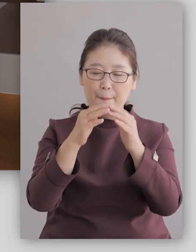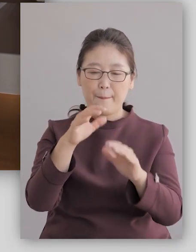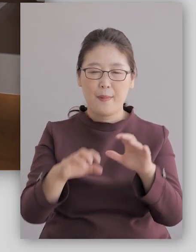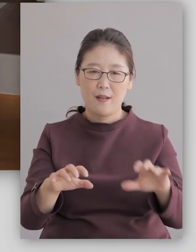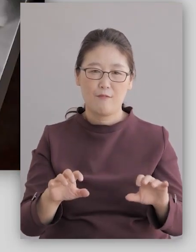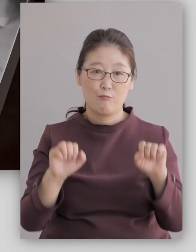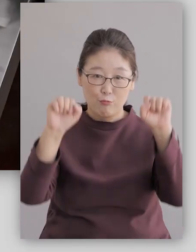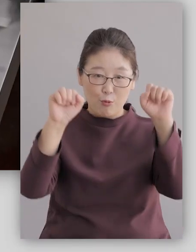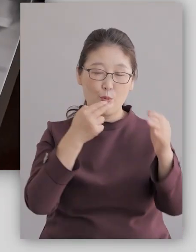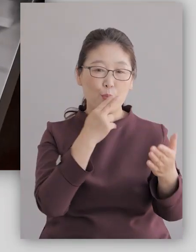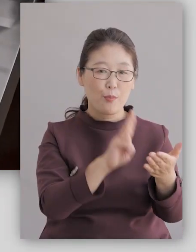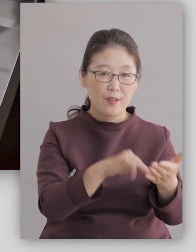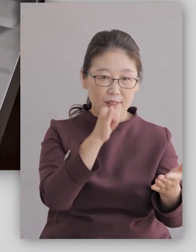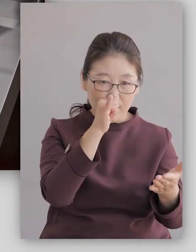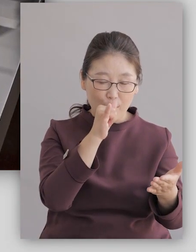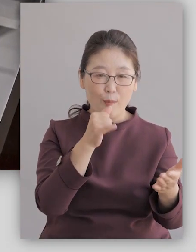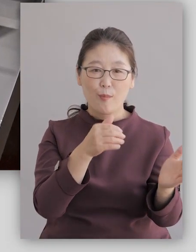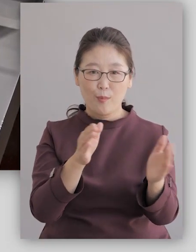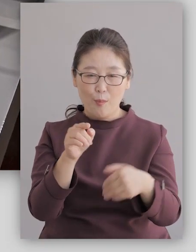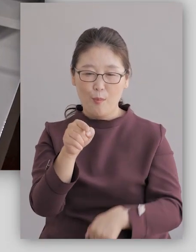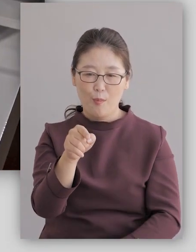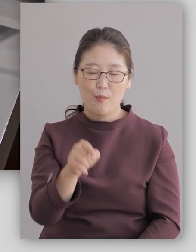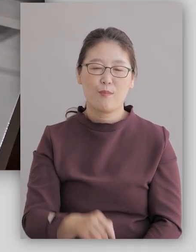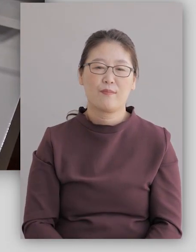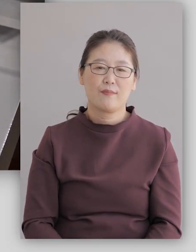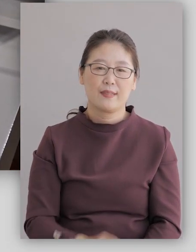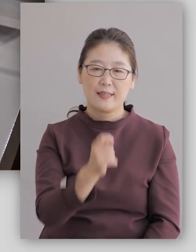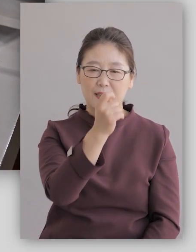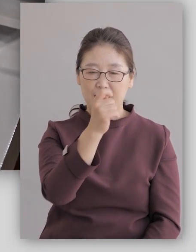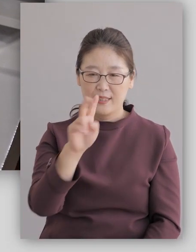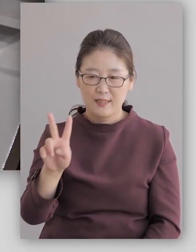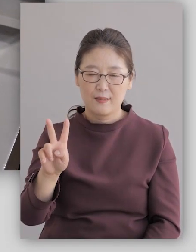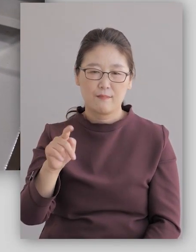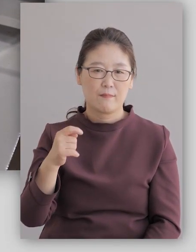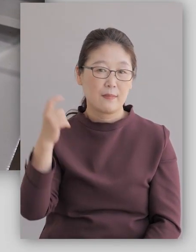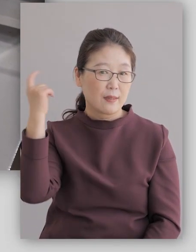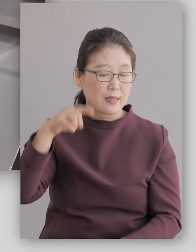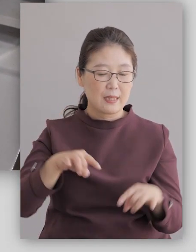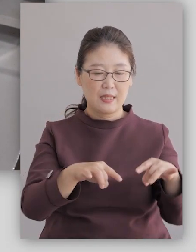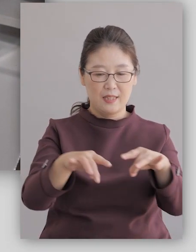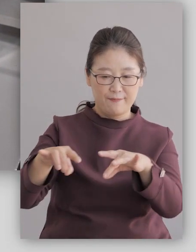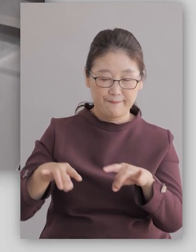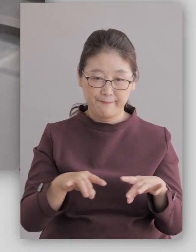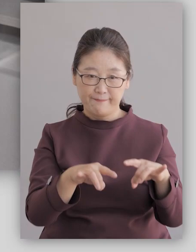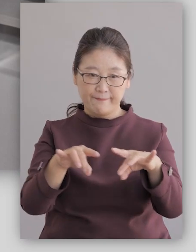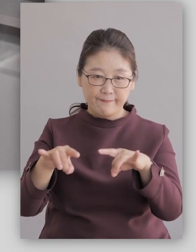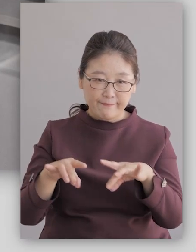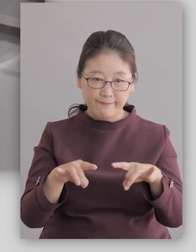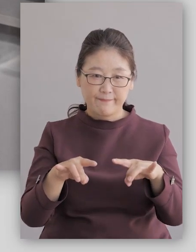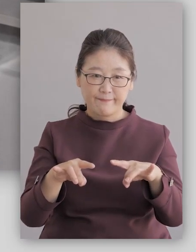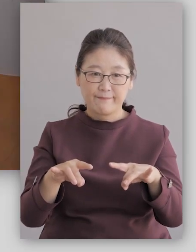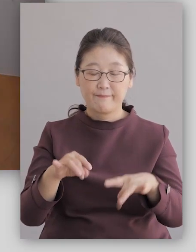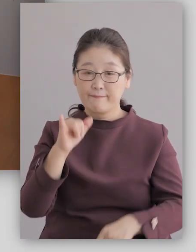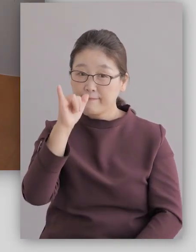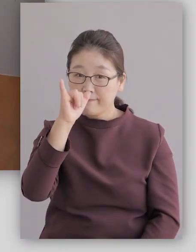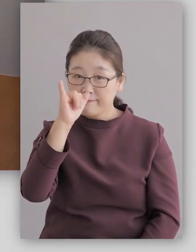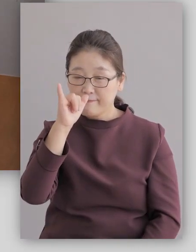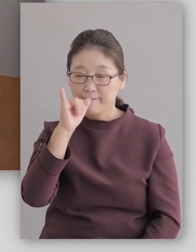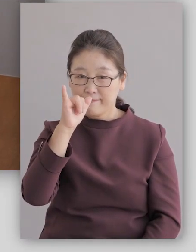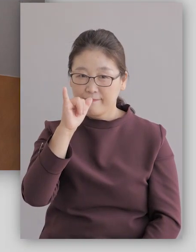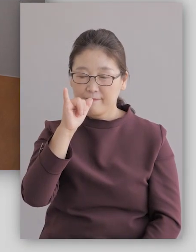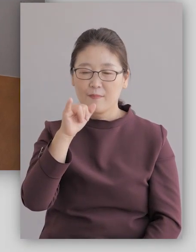발급이 됐고, 또한 이 시대는 그 TV랑 라디오라는 매체가 들어왔기 때문에